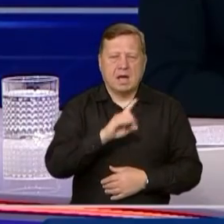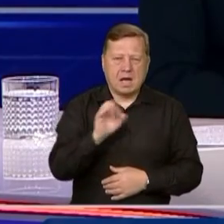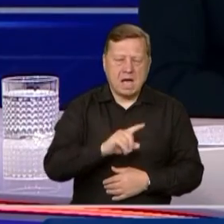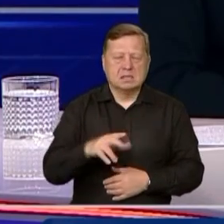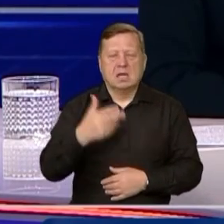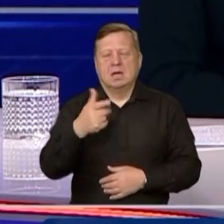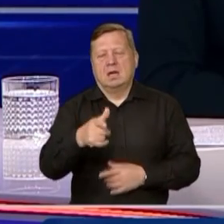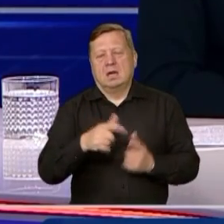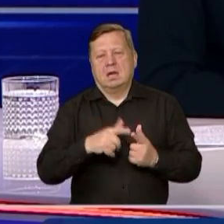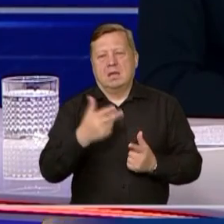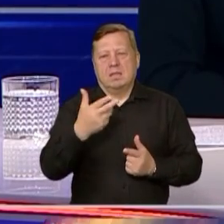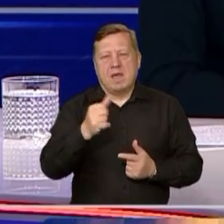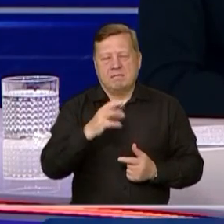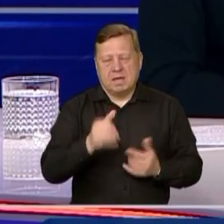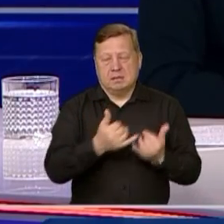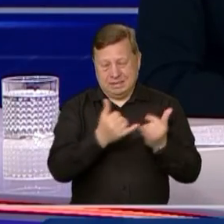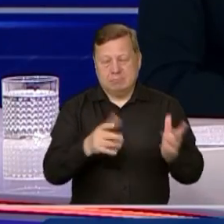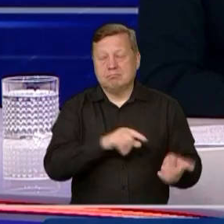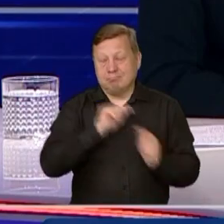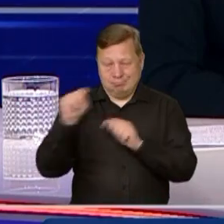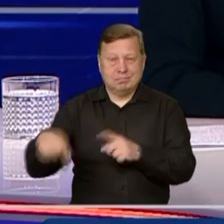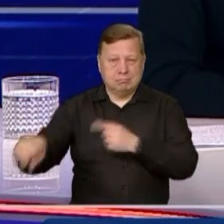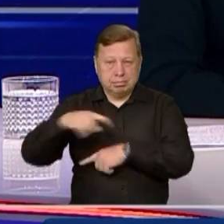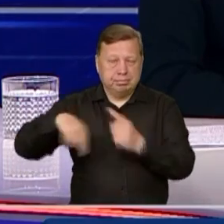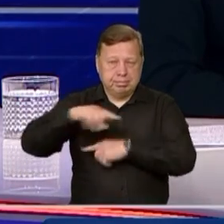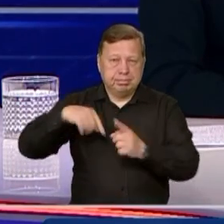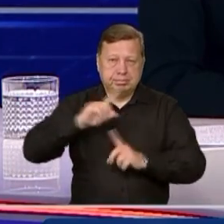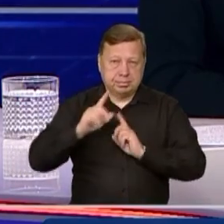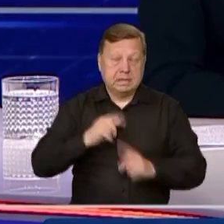drugiego kraju, bo liczymy na to, że weźmiemy po prostu w tym udział. W kontekście